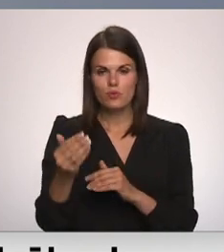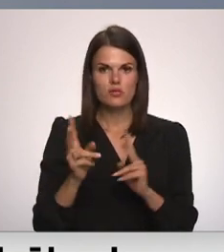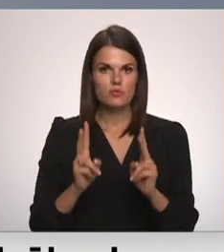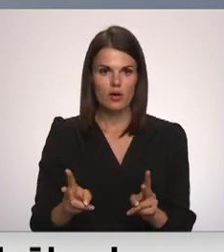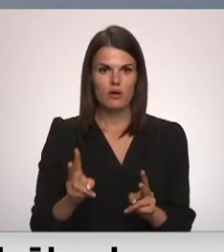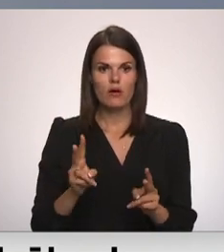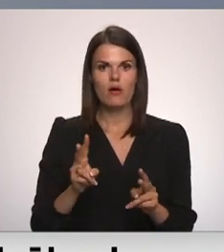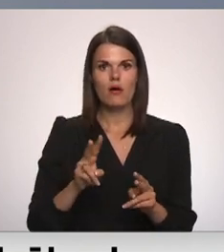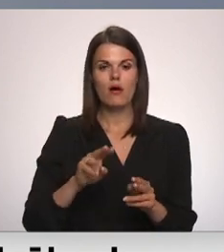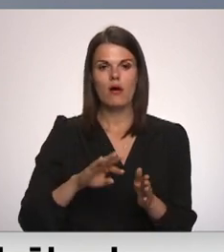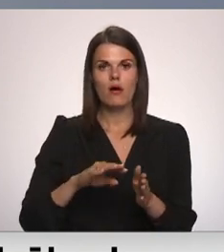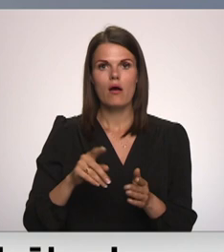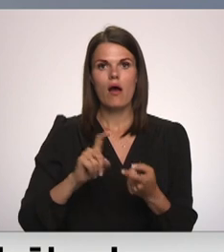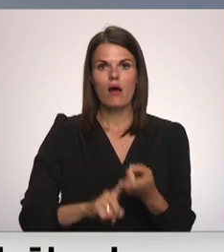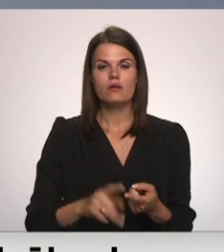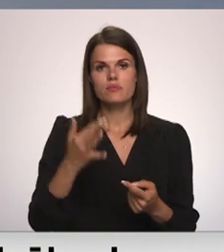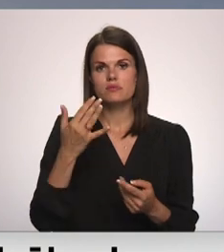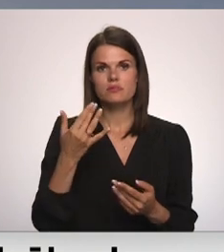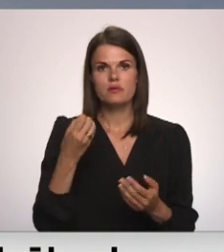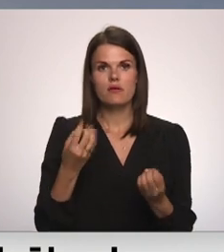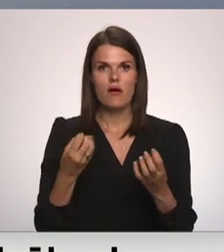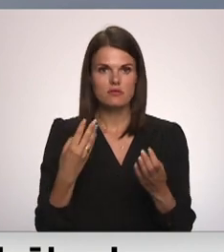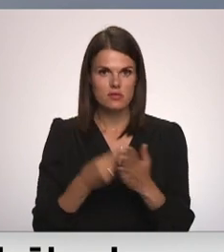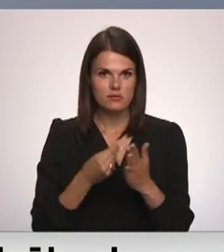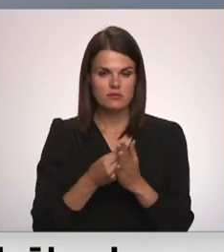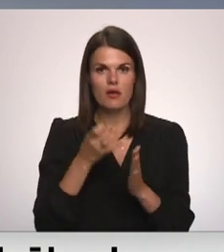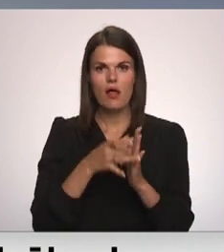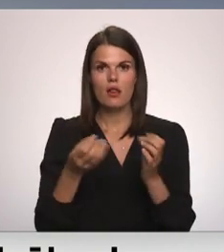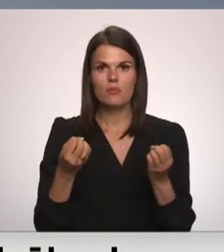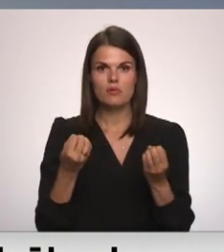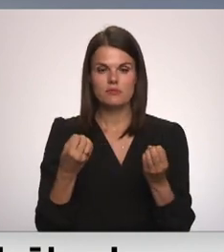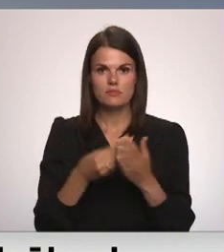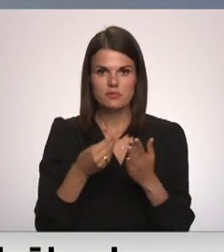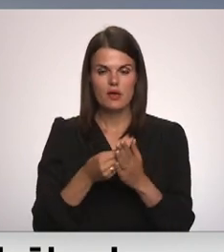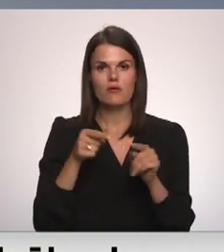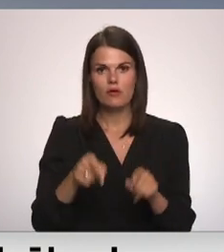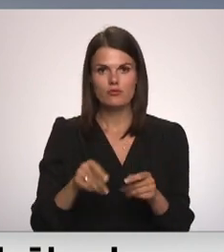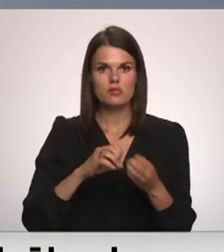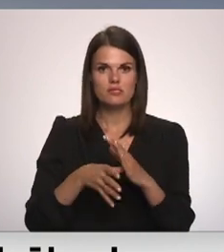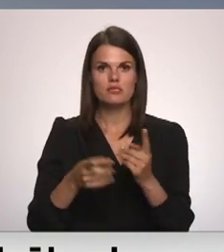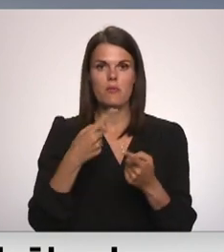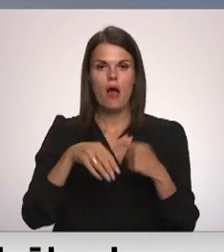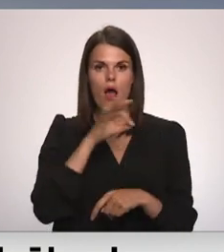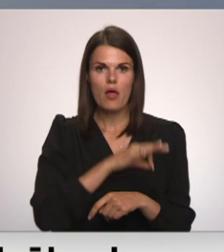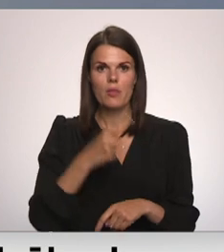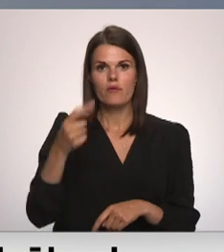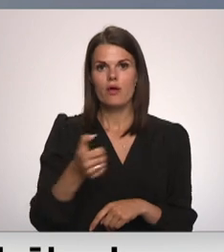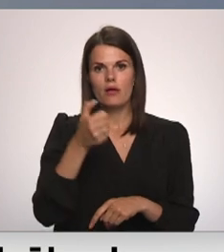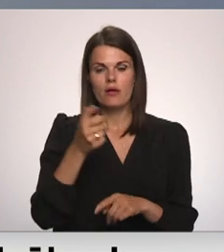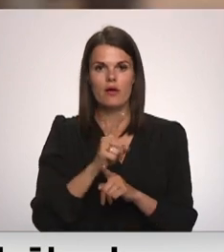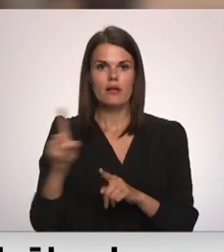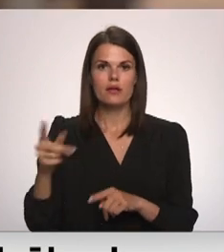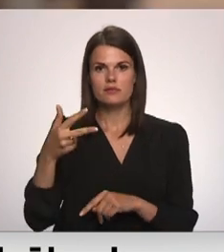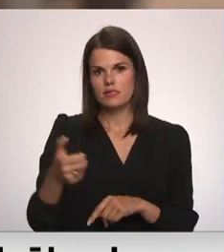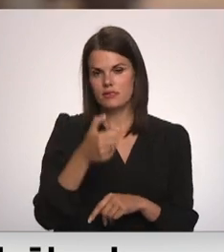teorētiski, atkarīgi, cik ir gāzes cena un cik ir elektrības cena, šo sistēmu var atmaksāties no viena gada laikā līdz pat 3 gada